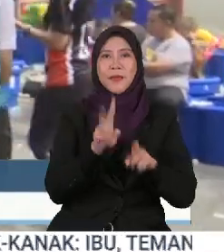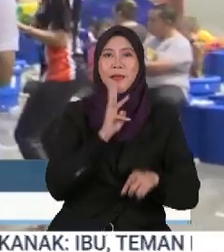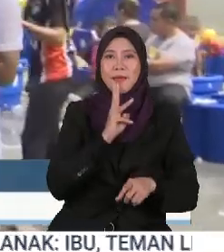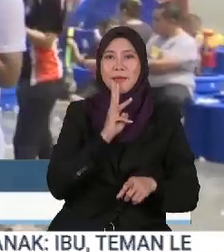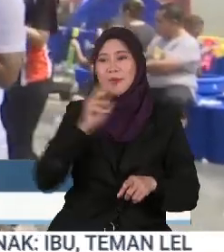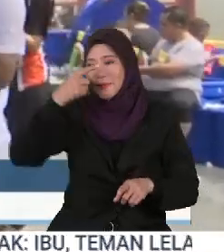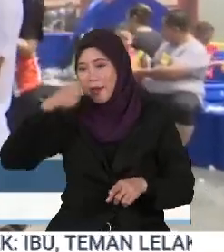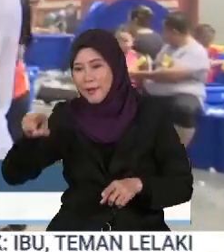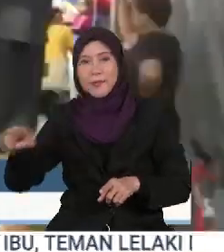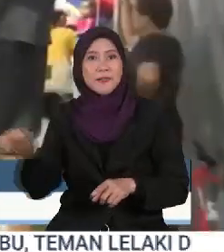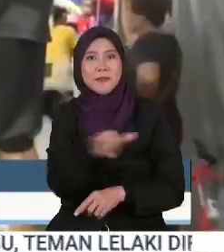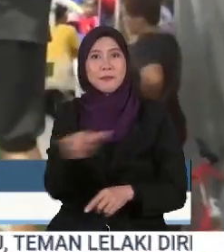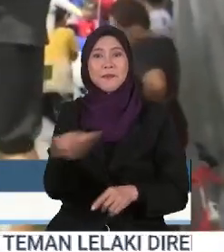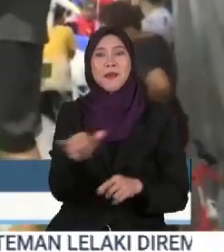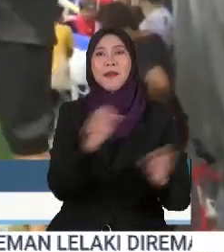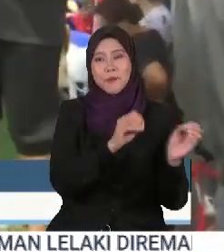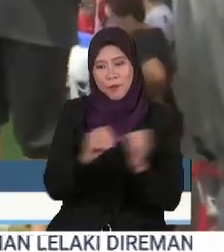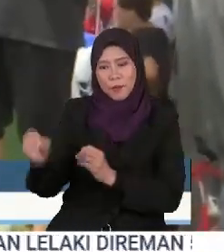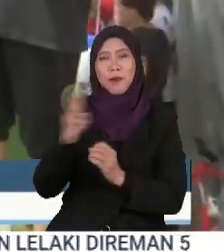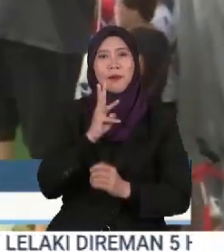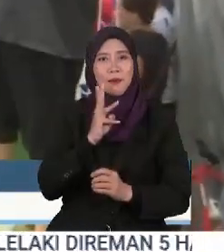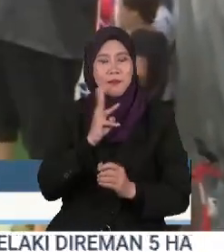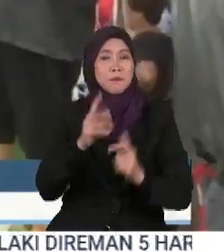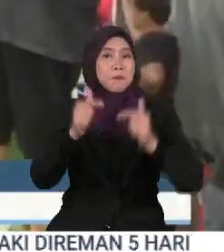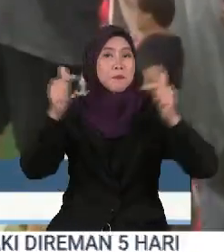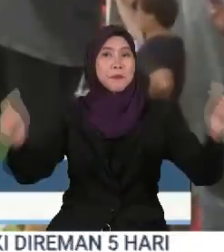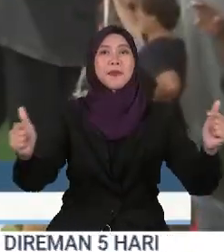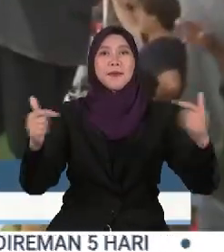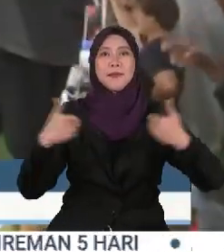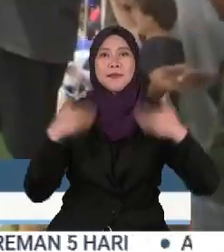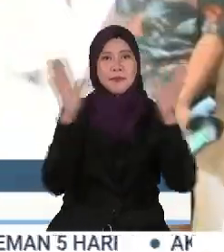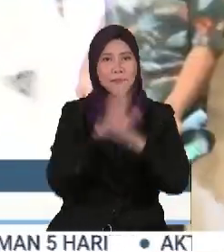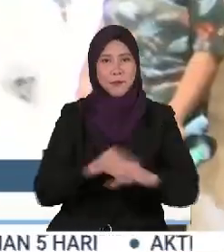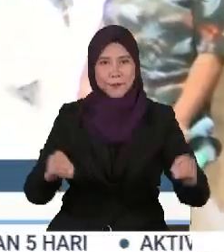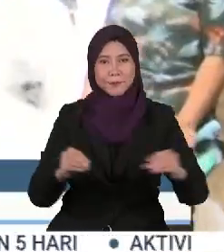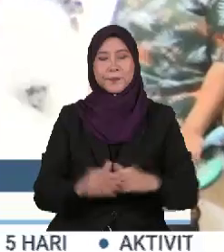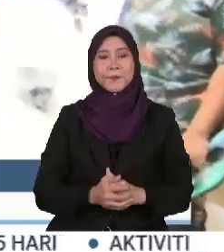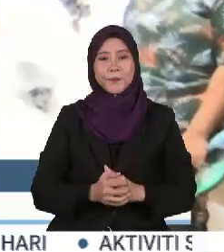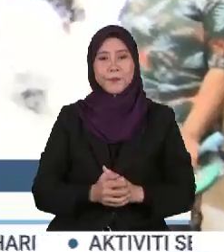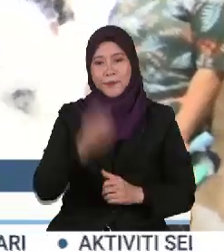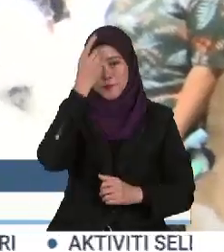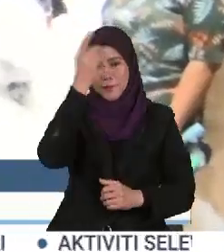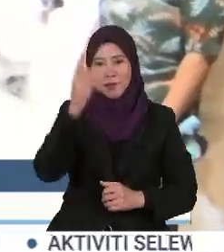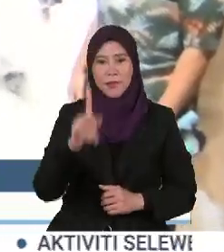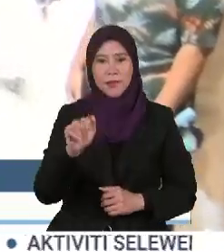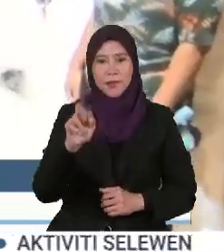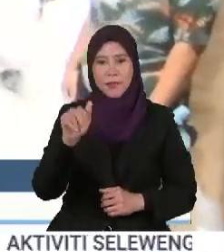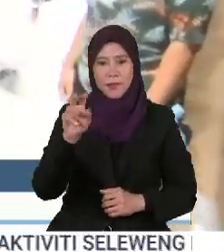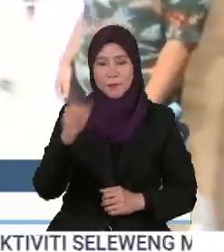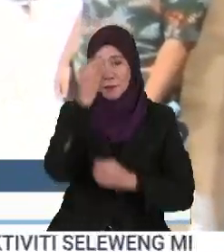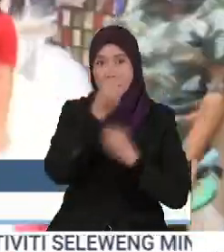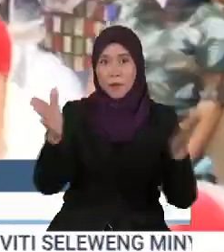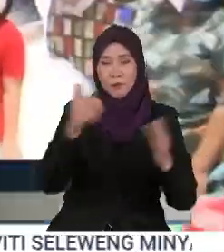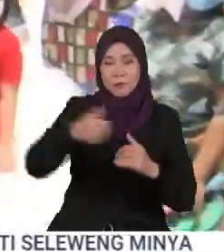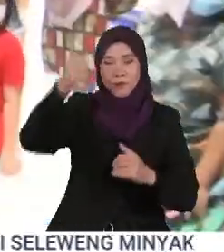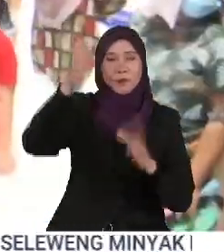Songkran di Thailand juga merupakan penganjuran pesta air berskala besar yang terdapat di Sarawak. Dato' Sri Abdul Karim memberitahu Premier